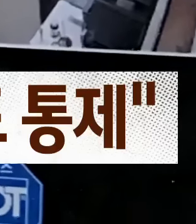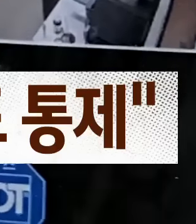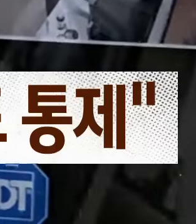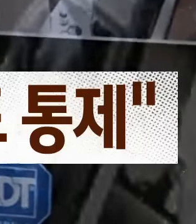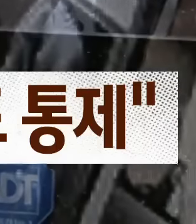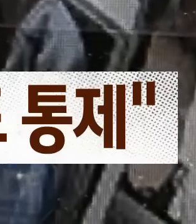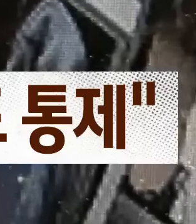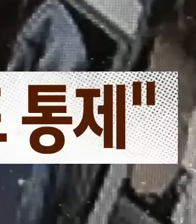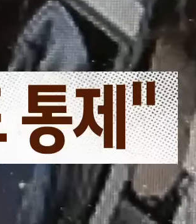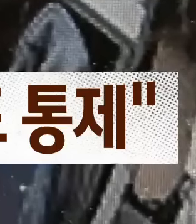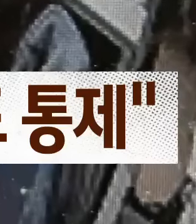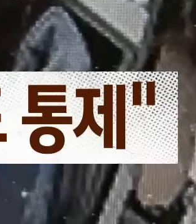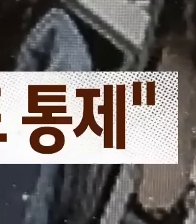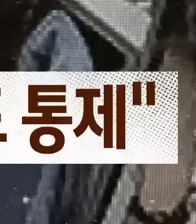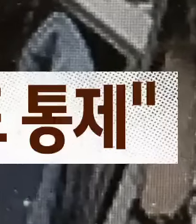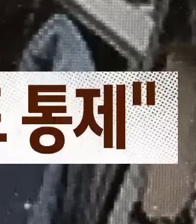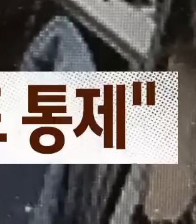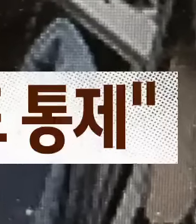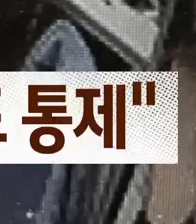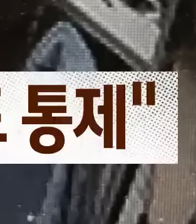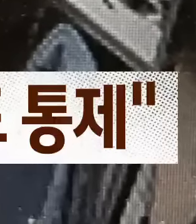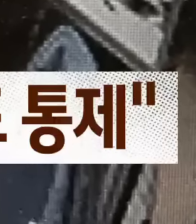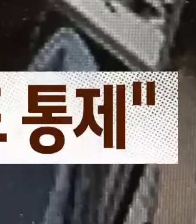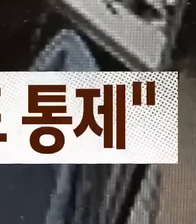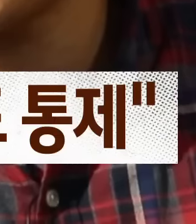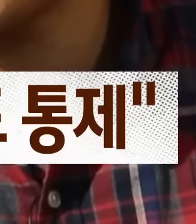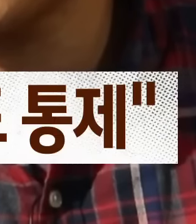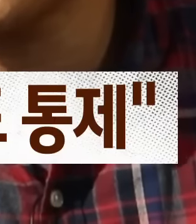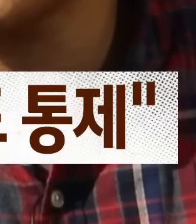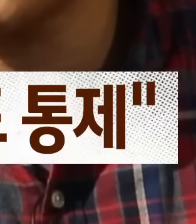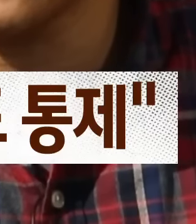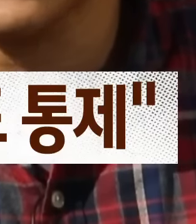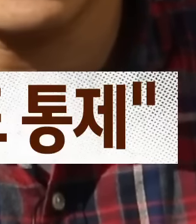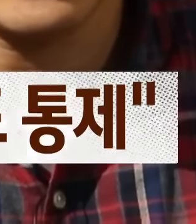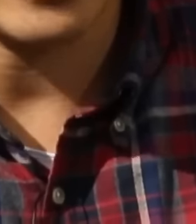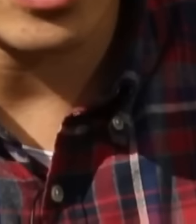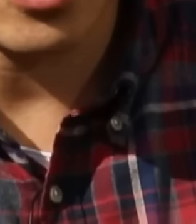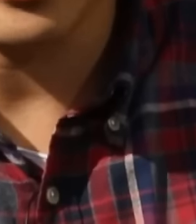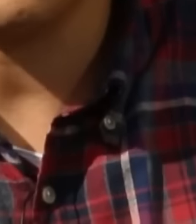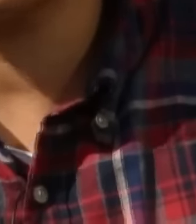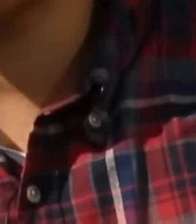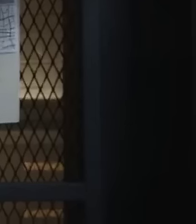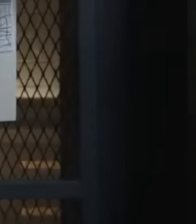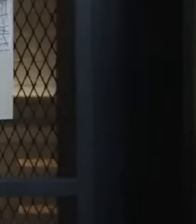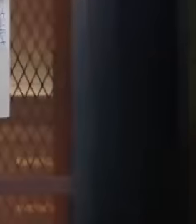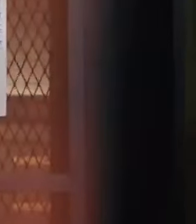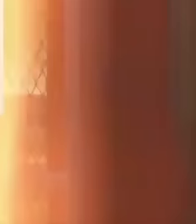들어왔습니다. 화장실 사용까지 통제하고 상습적인 폭언을 들었다는 주장입니다.